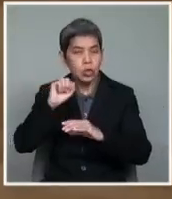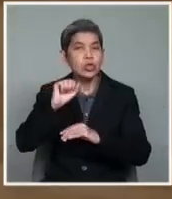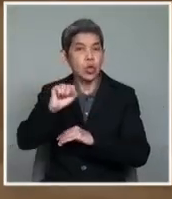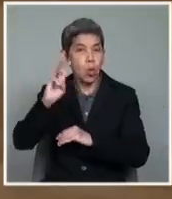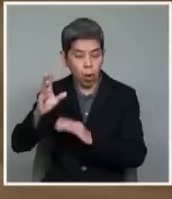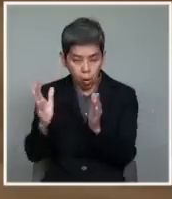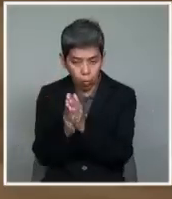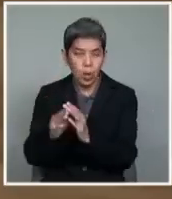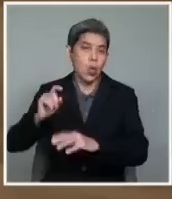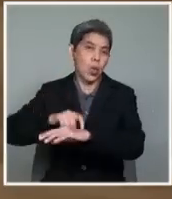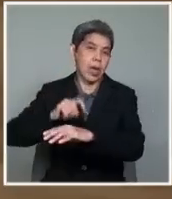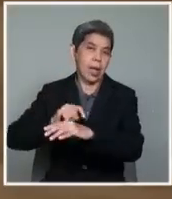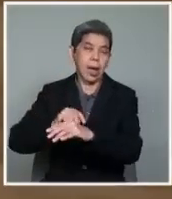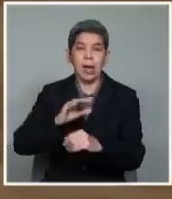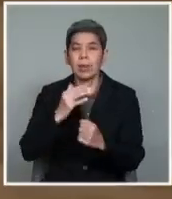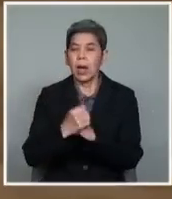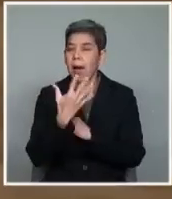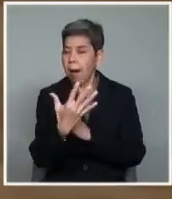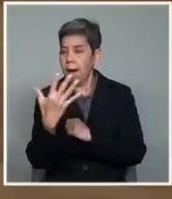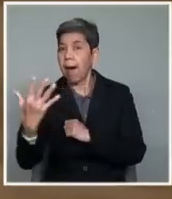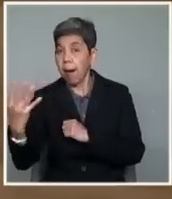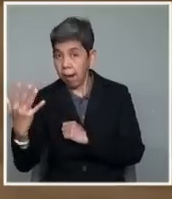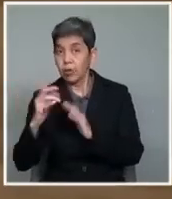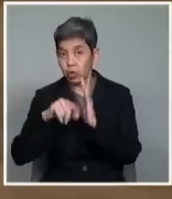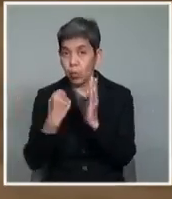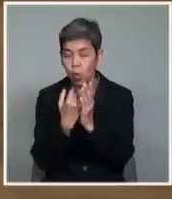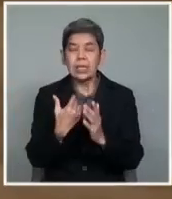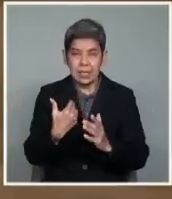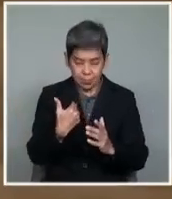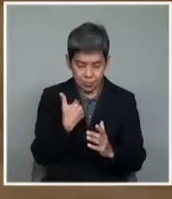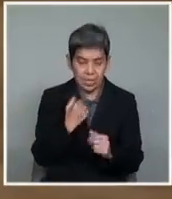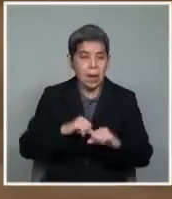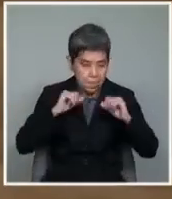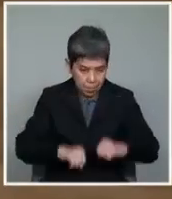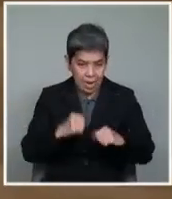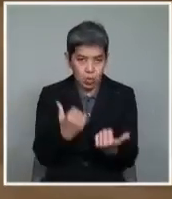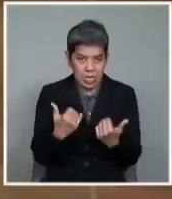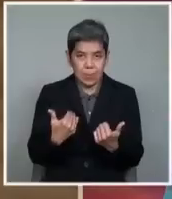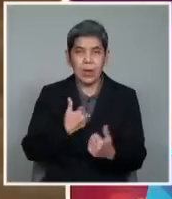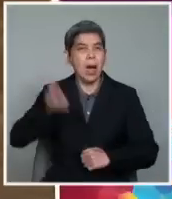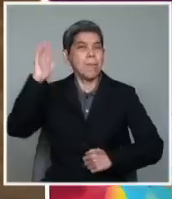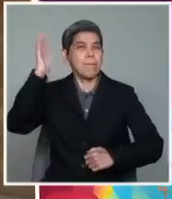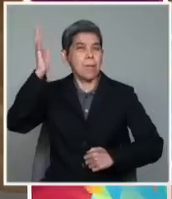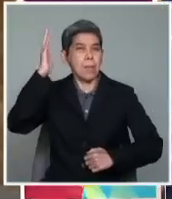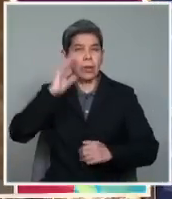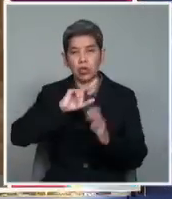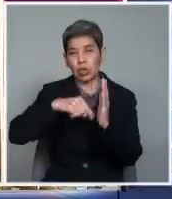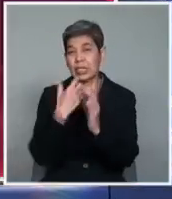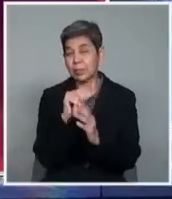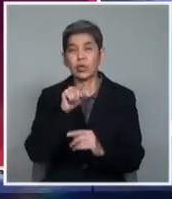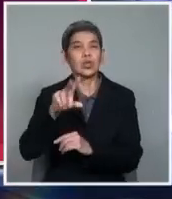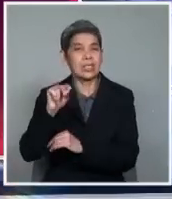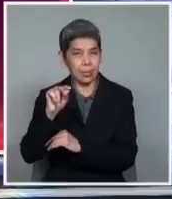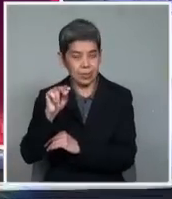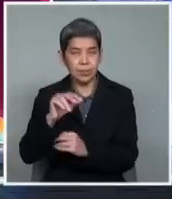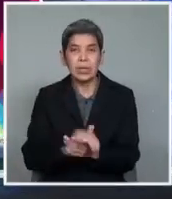ค่ะได้เวลาไปฝ่ายละ5ชั่วโมงค่ะขณะเดียวกันนะคะมีการตกลงกันว่าในวันนี้จะใช้เวลาประมาณ12ชั่วโมง30นา